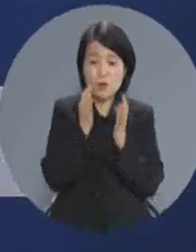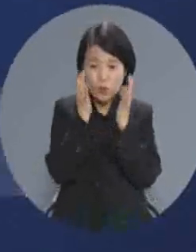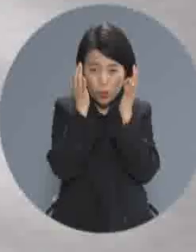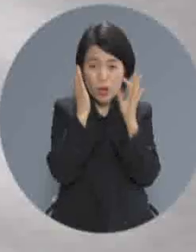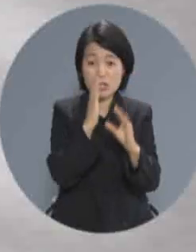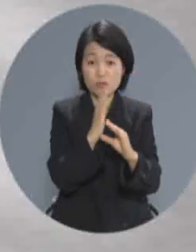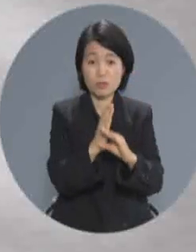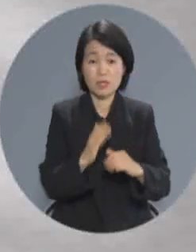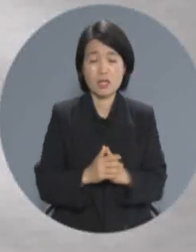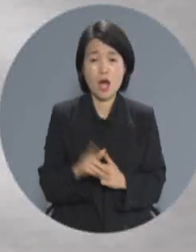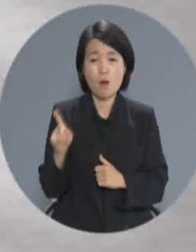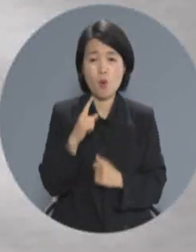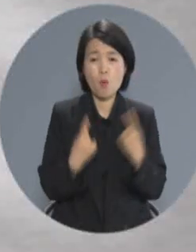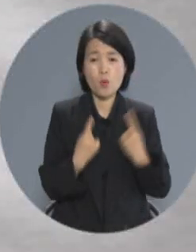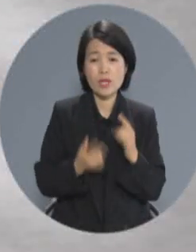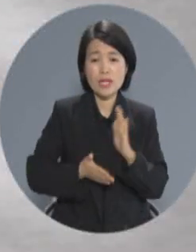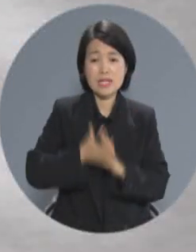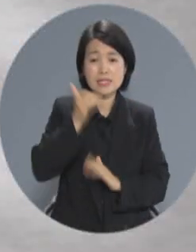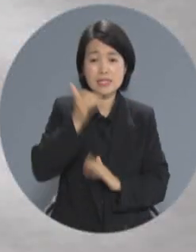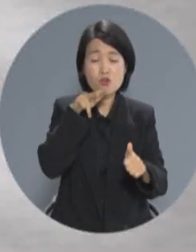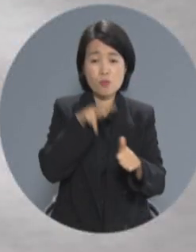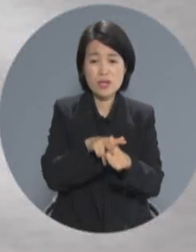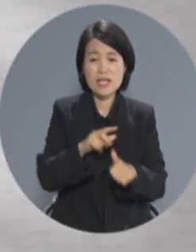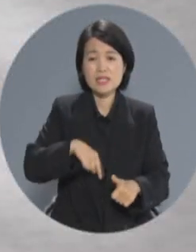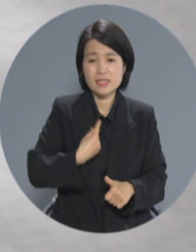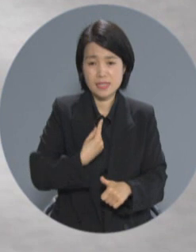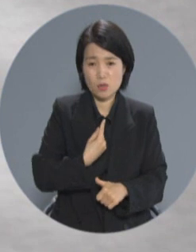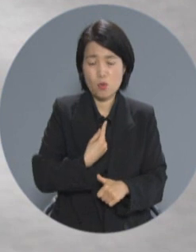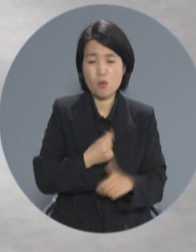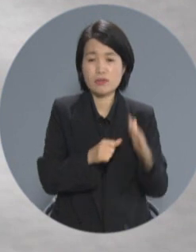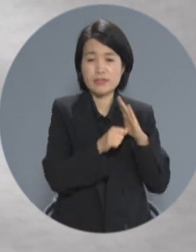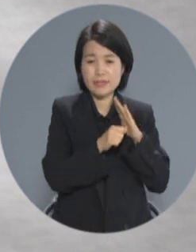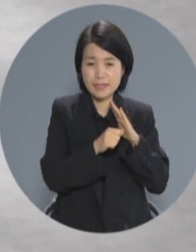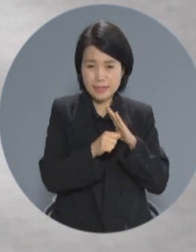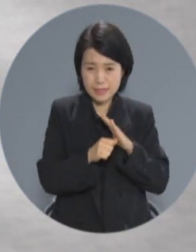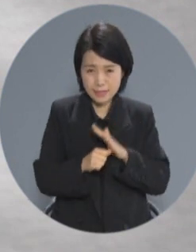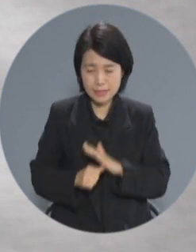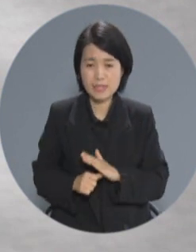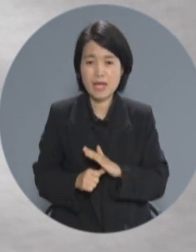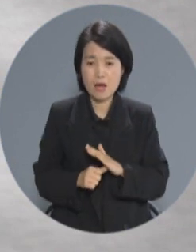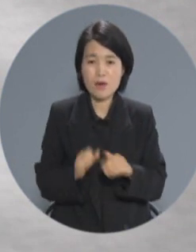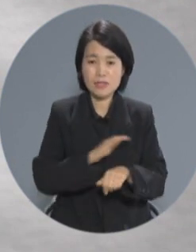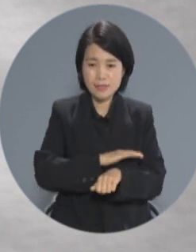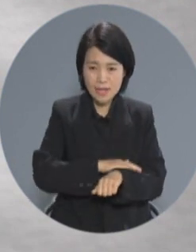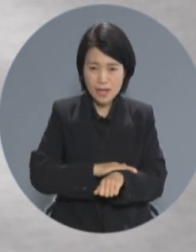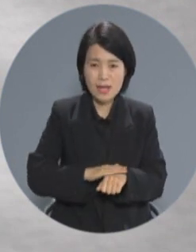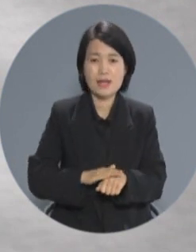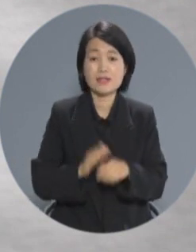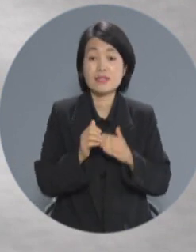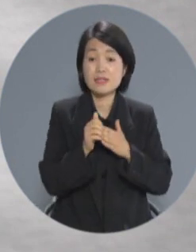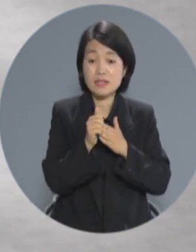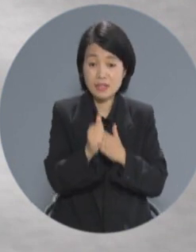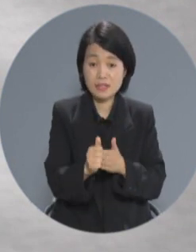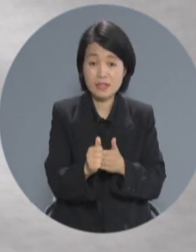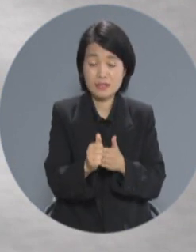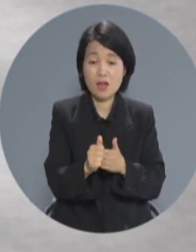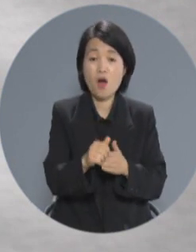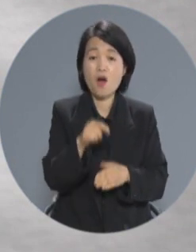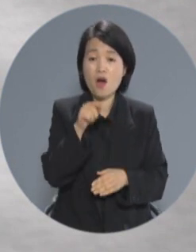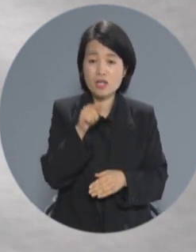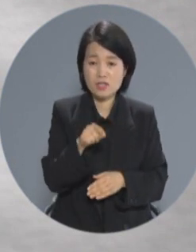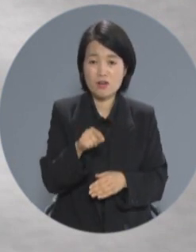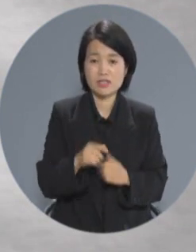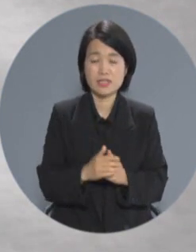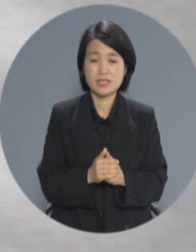모양새입니다. 무엇보다도 저는 시장 후보들이 스스로 절제하고 자제해서 판단을 잘 이끌어 가시기